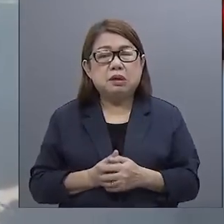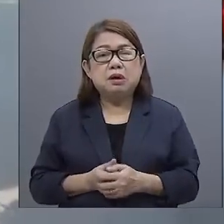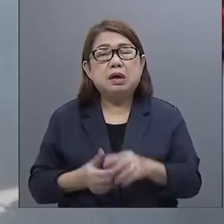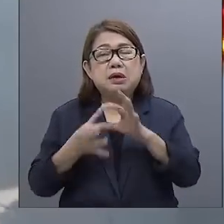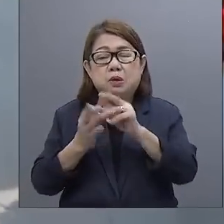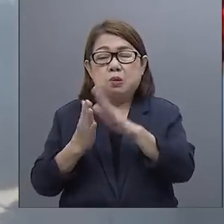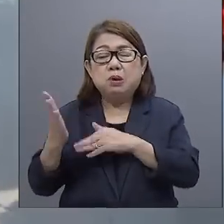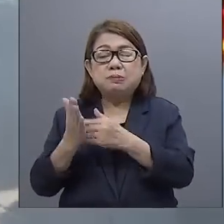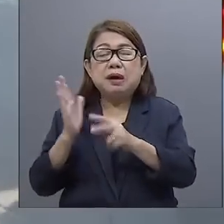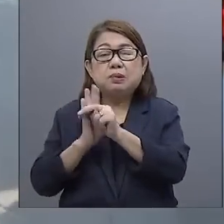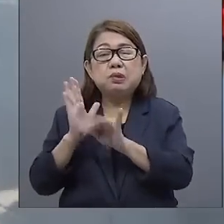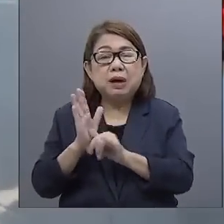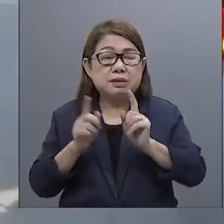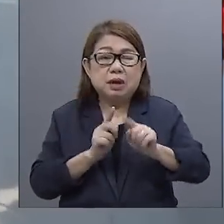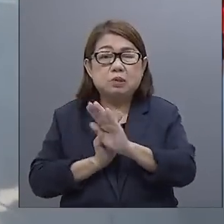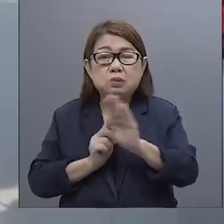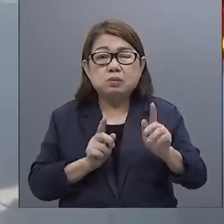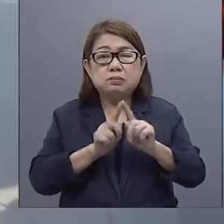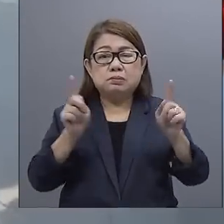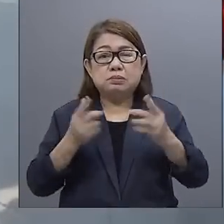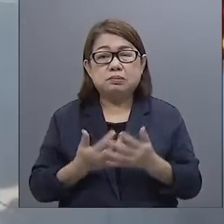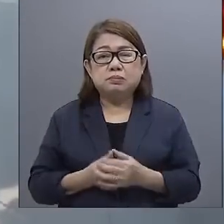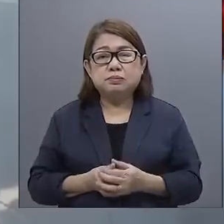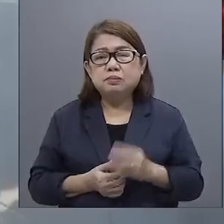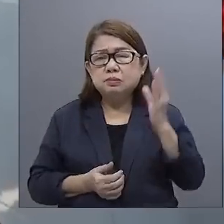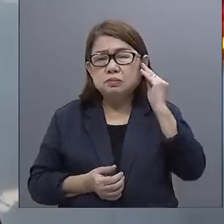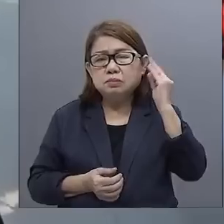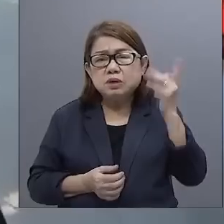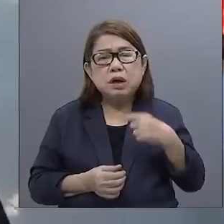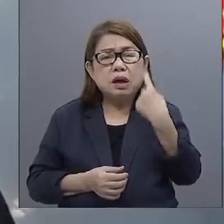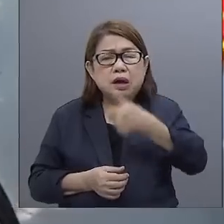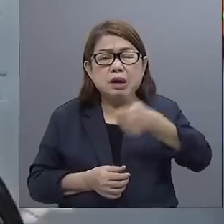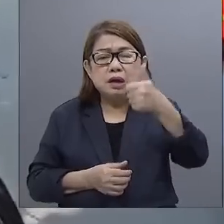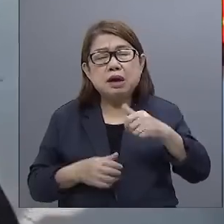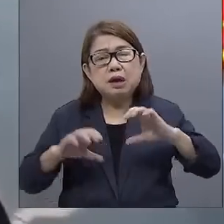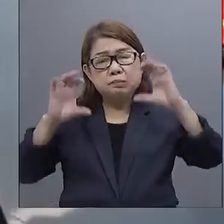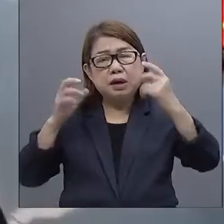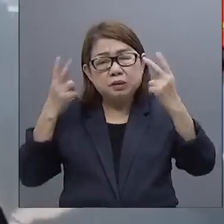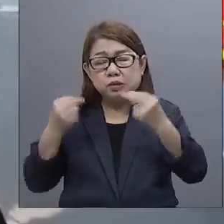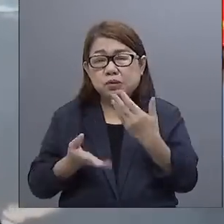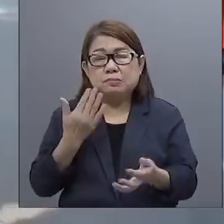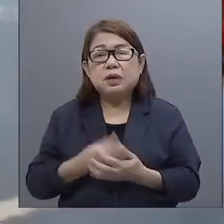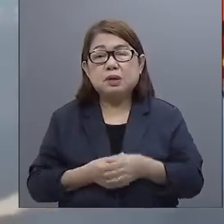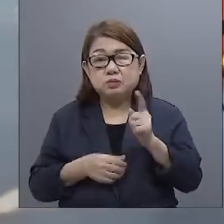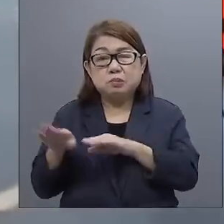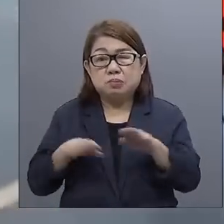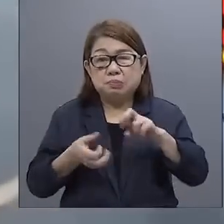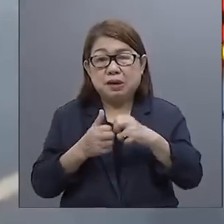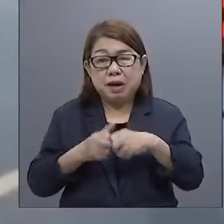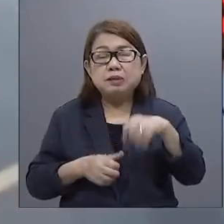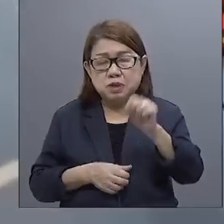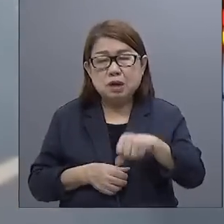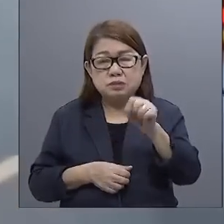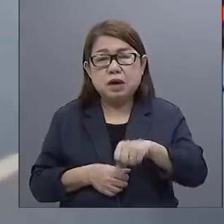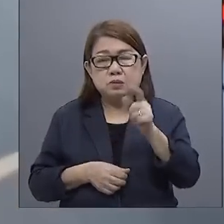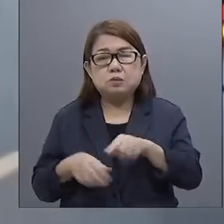และวิธีการในการแก้ปัญหาไม่ว่าใครจะเป็นรัฐบาล ก็คือต้องเตรียมรับปัญหาตรงนี้ด้วย